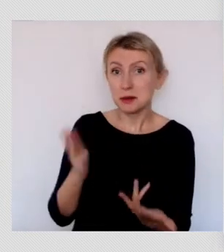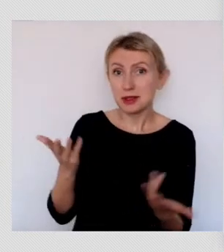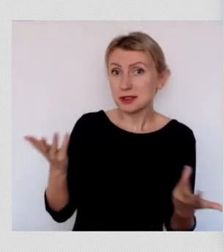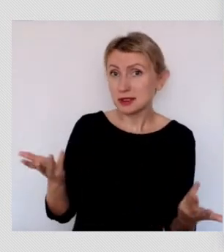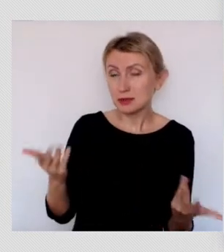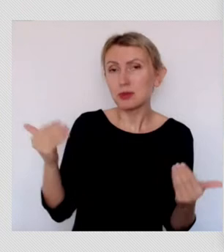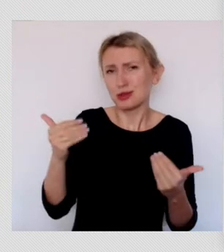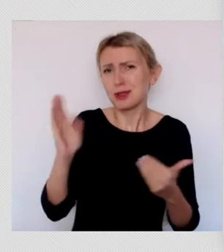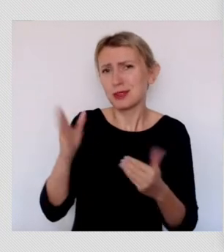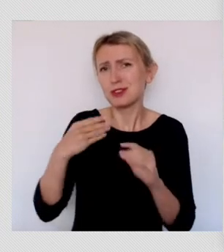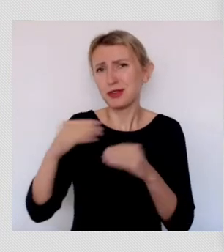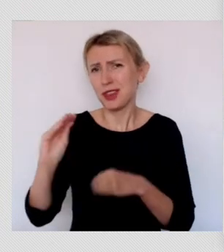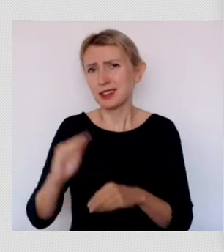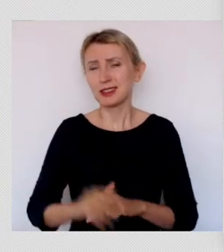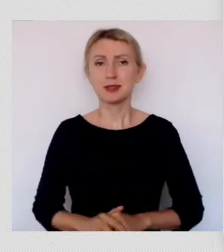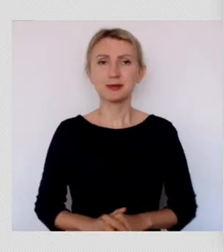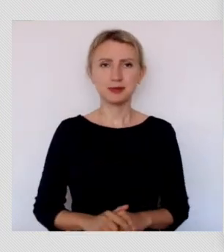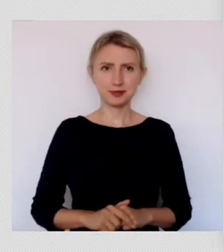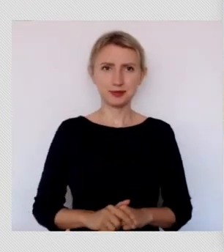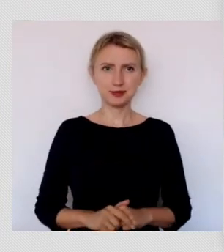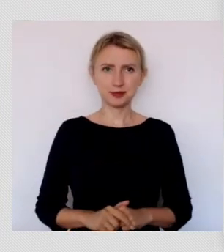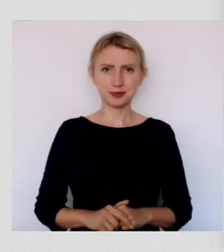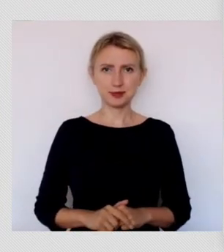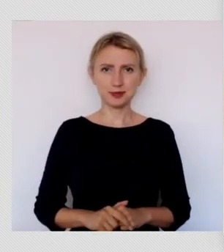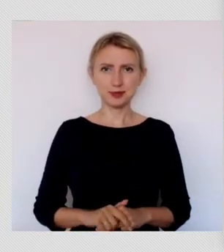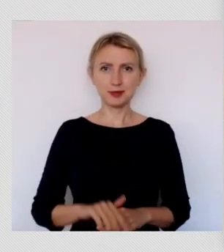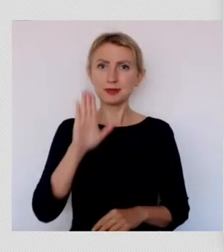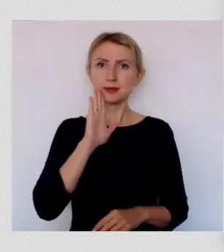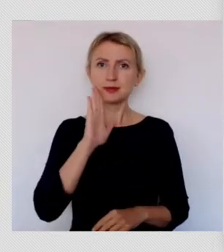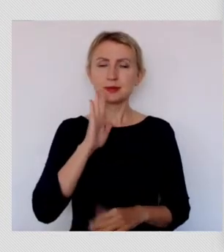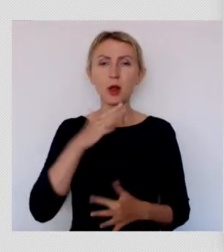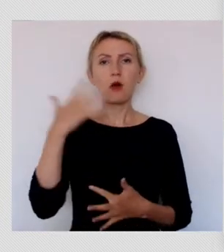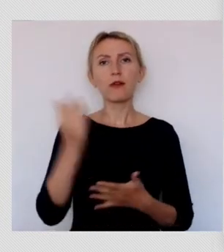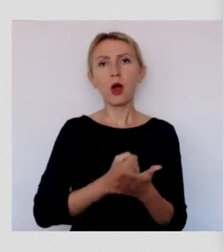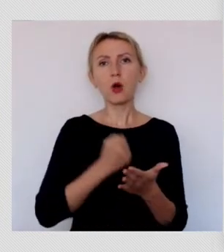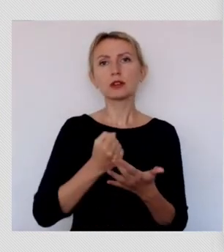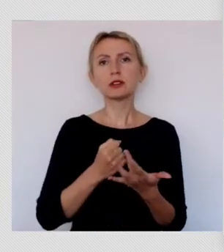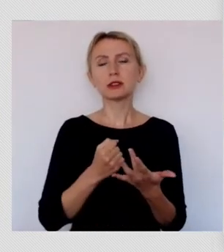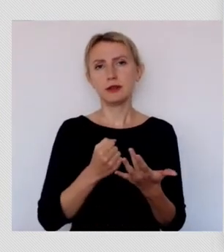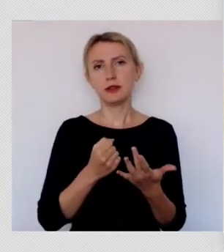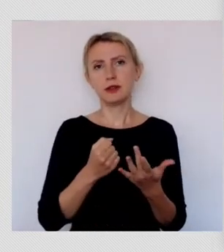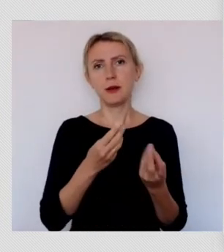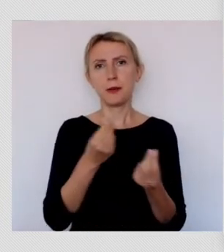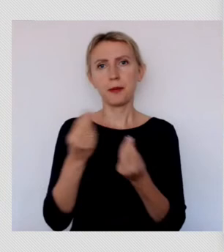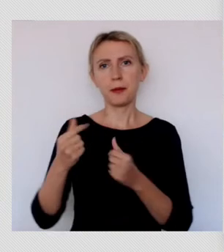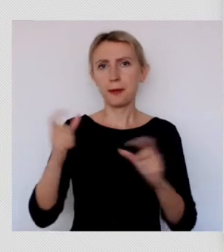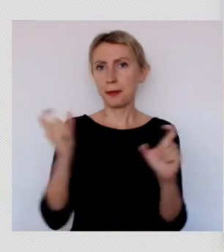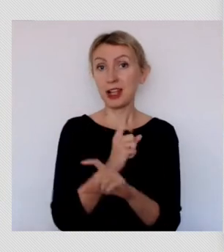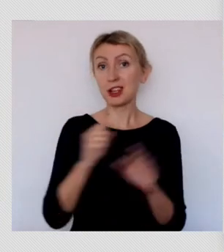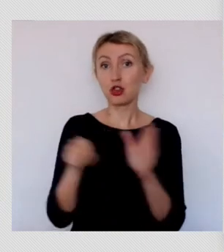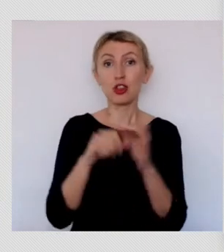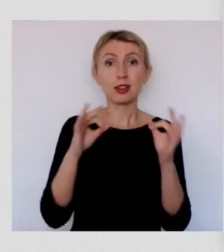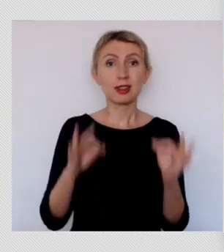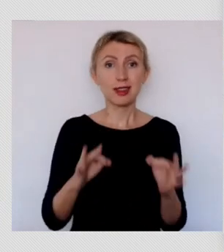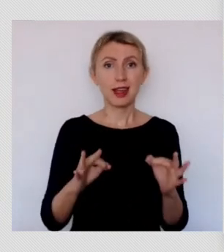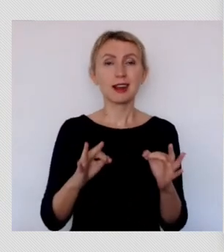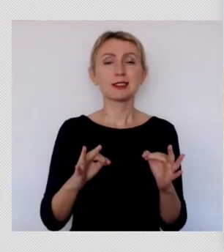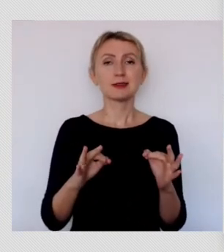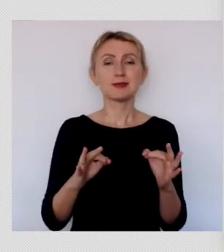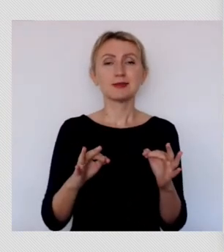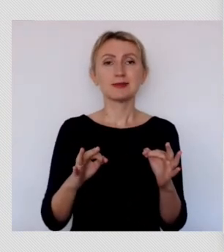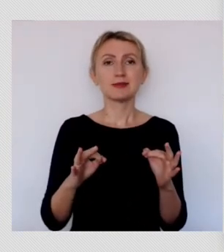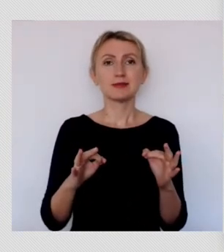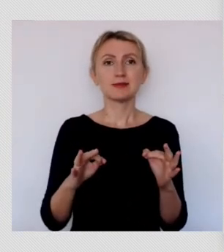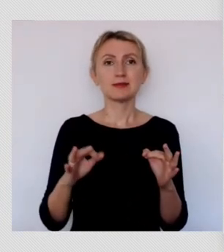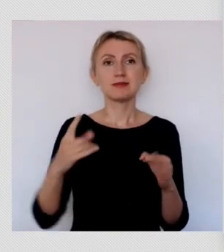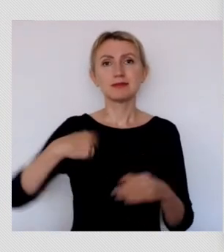więcej. Podobnie, jeśli chodzi o nadużywanie środków publicznych. Do tej pory klasycznie